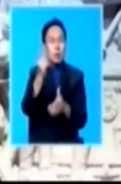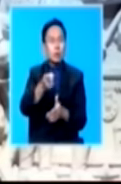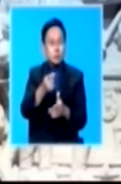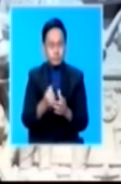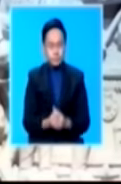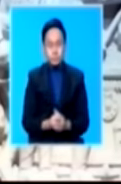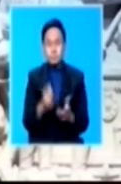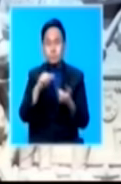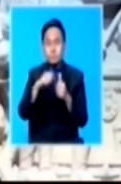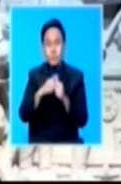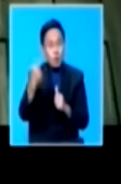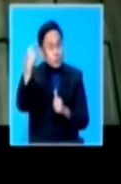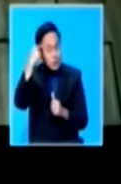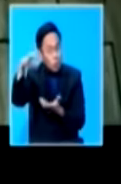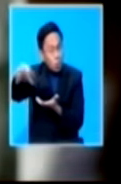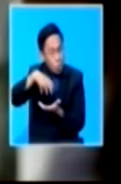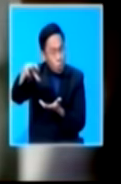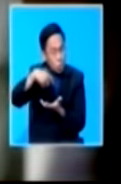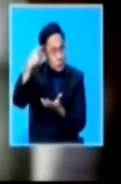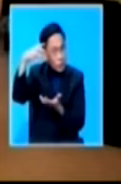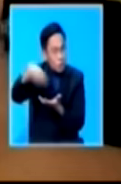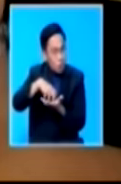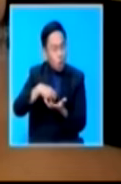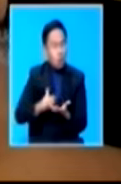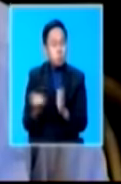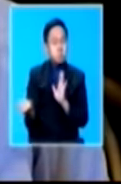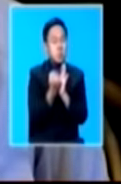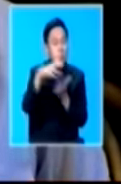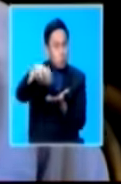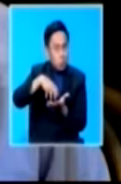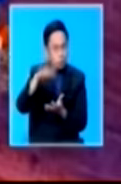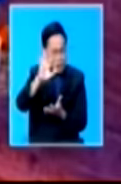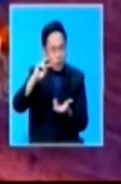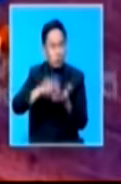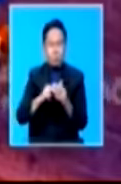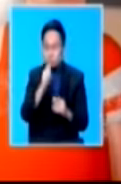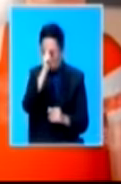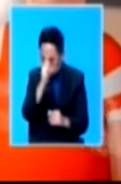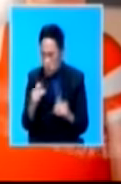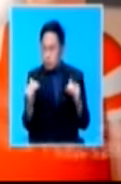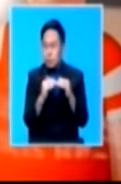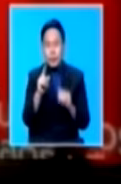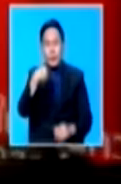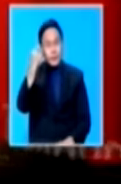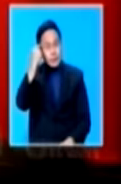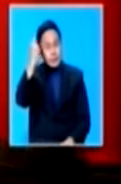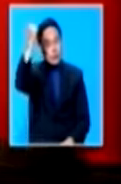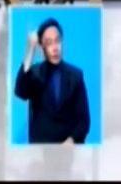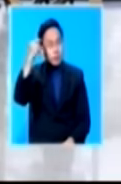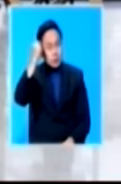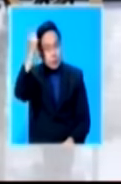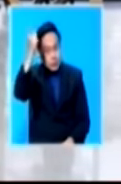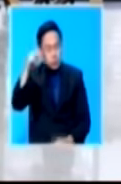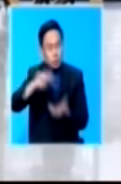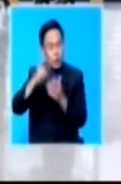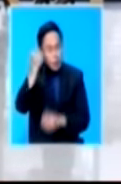รัพย์สินทางปัญญาเราก็อย่าไปละเมิดเขานะครับเขาก็ไม่ควรละเมิดเรานะต่างคนต่างคิดต่างคนต่างทำแต่อะไรที่ร่ว